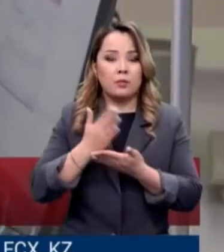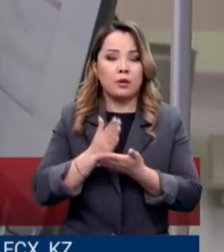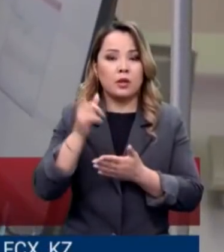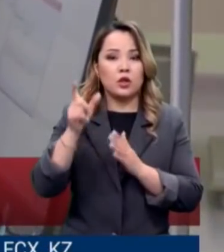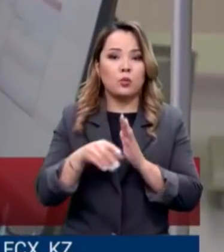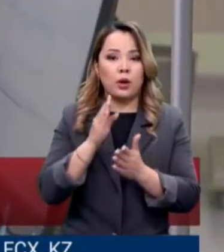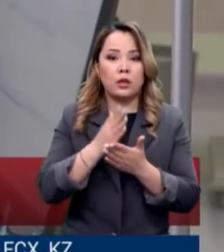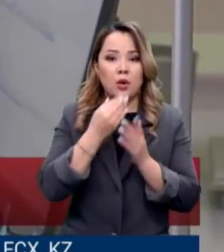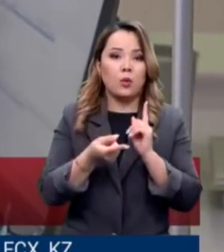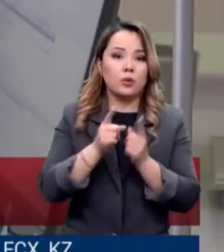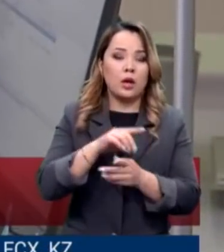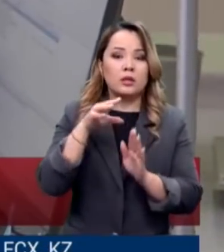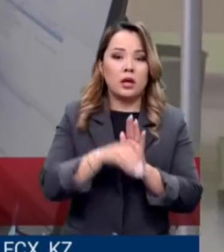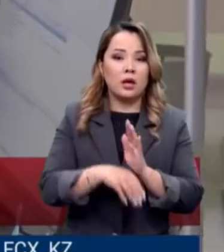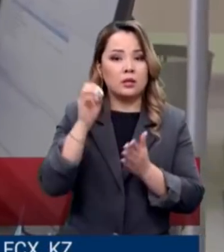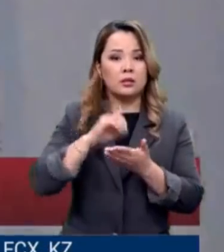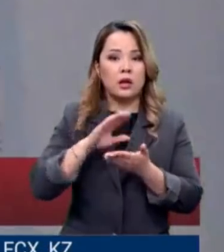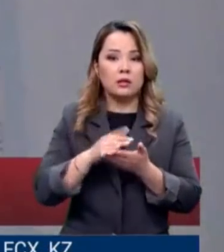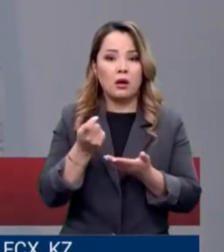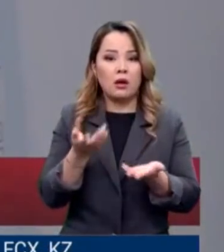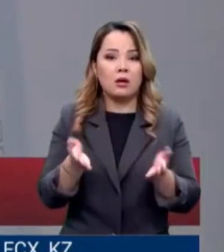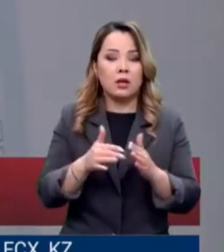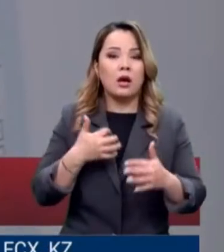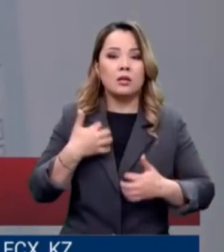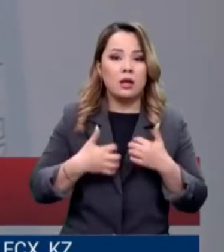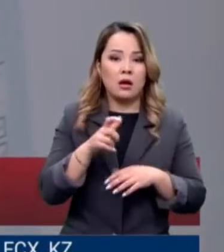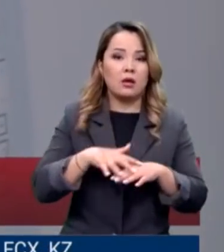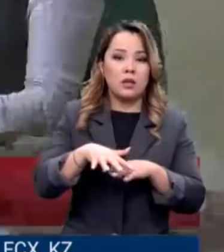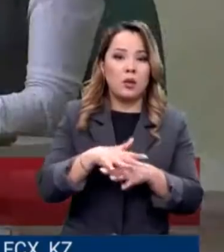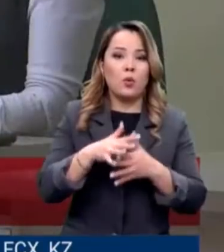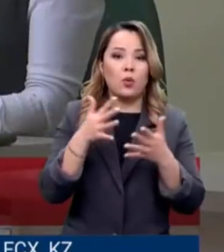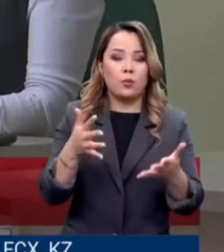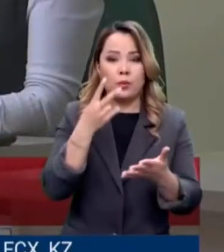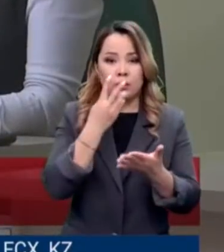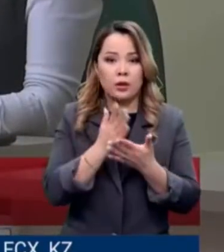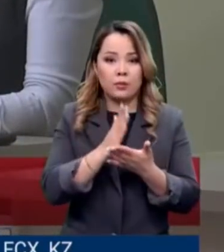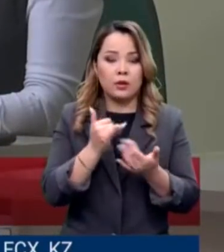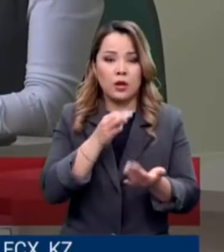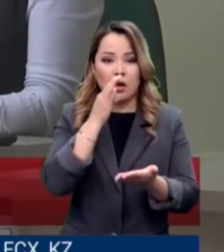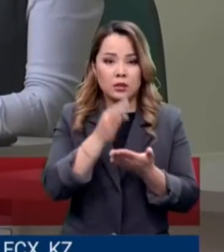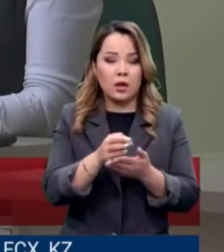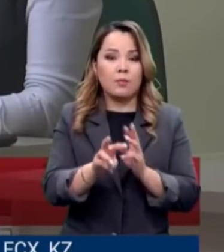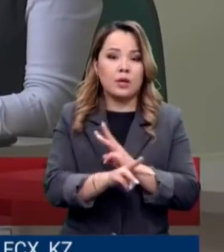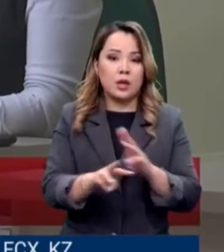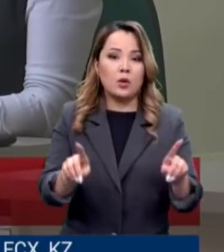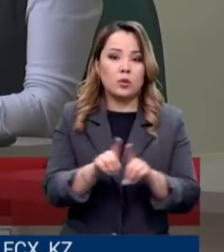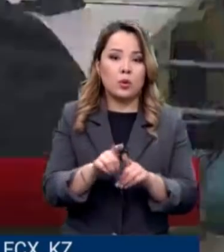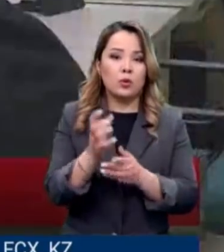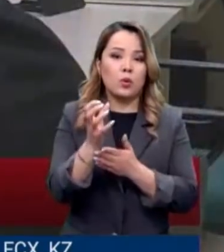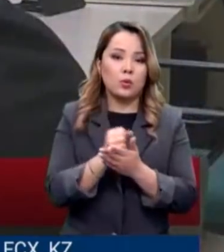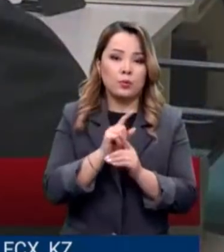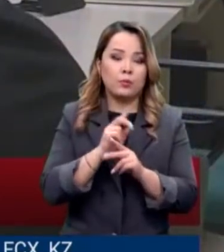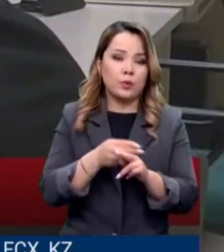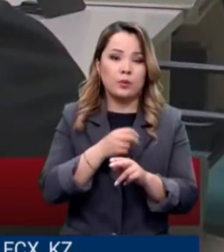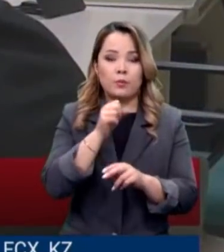депутат өзгерістің енуіне санаулы күн қалса да жанталасқан халықтың көп екенін алайда жауапты министрлікпен қор